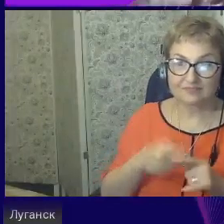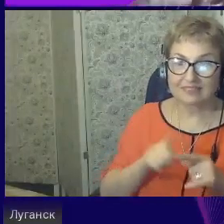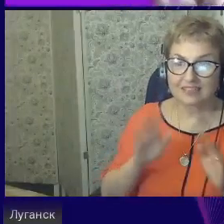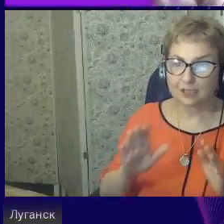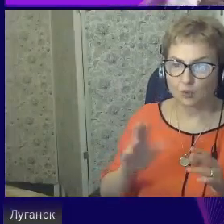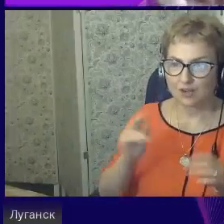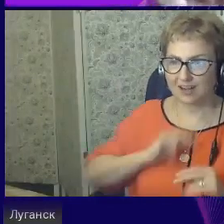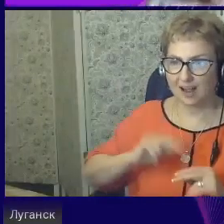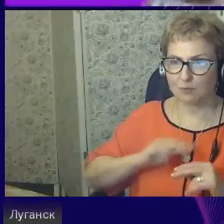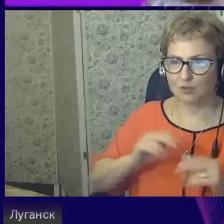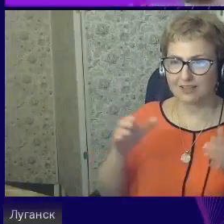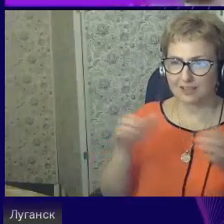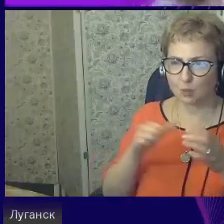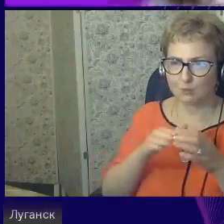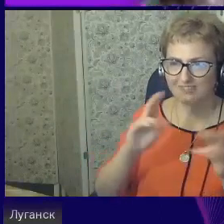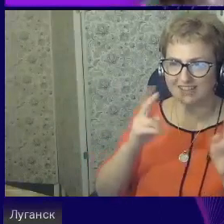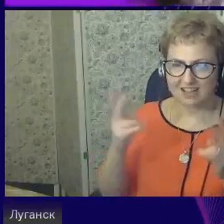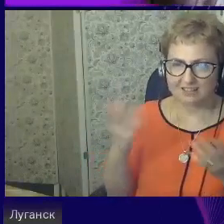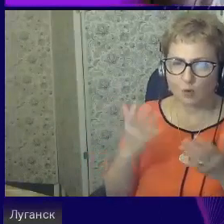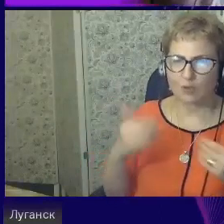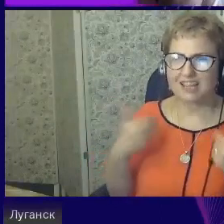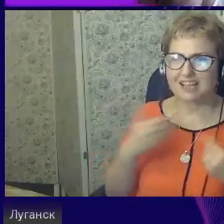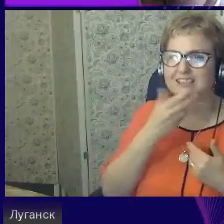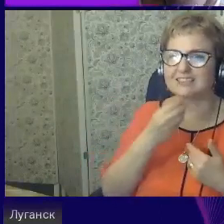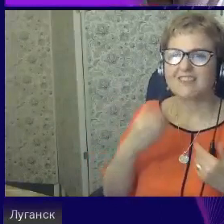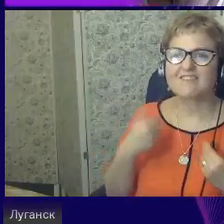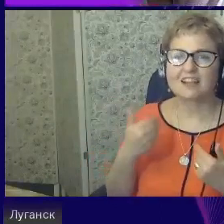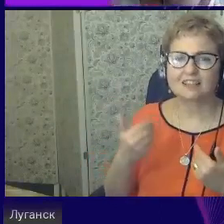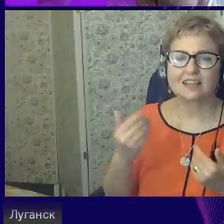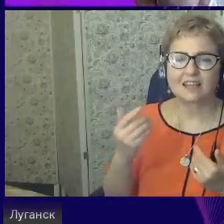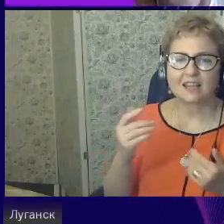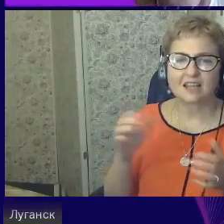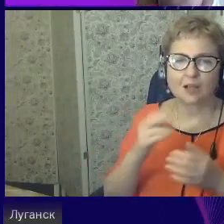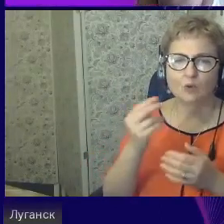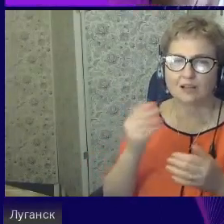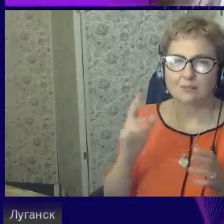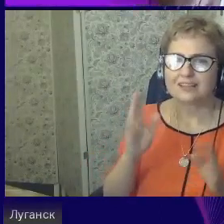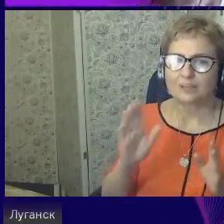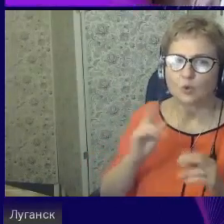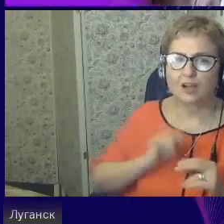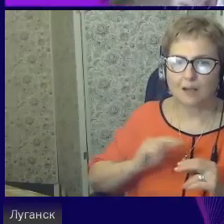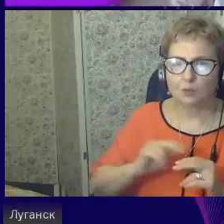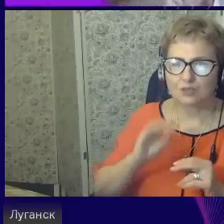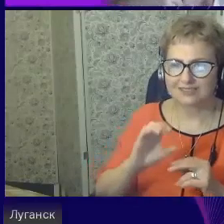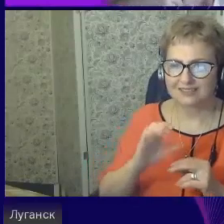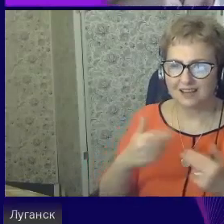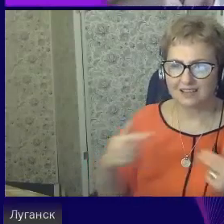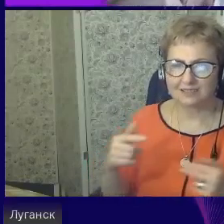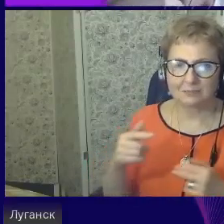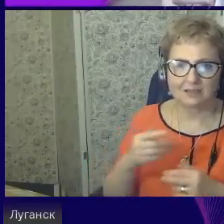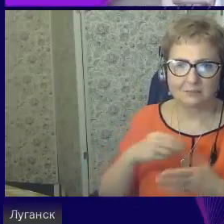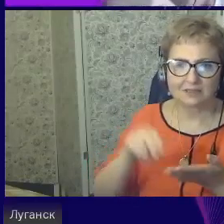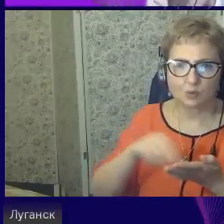только работа над групповым танцем, над как бы эффектной какой-то композицией, не только работа с атрибутикой. Вот у нас вот для